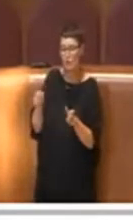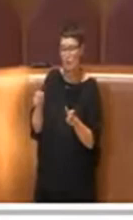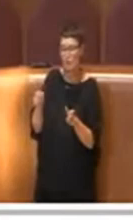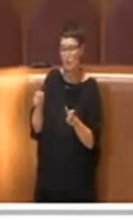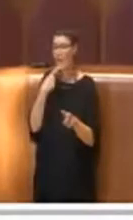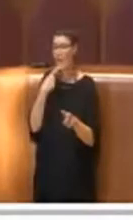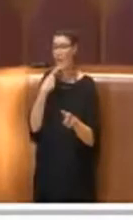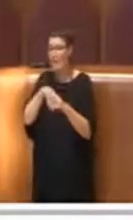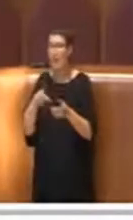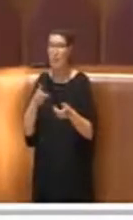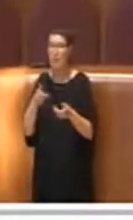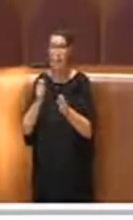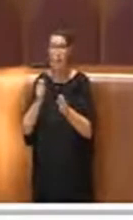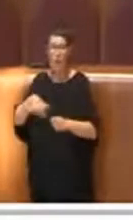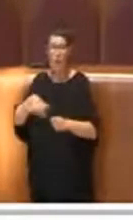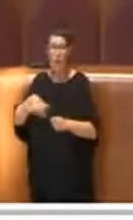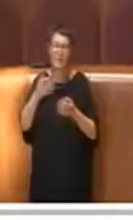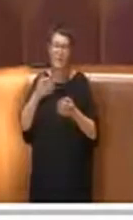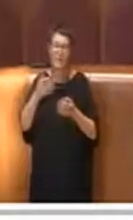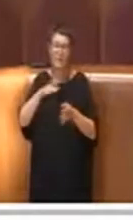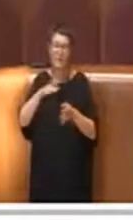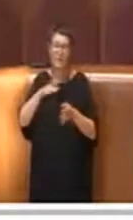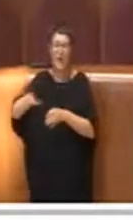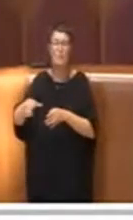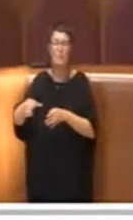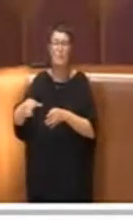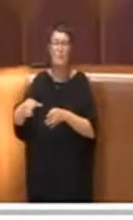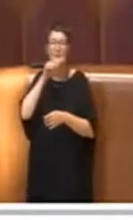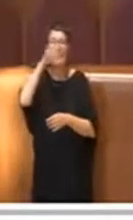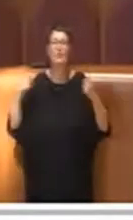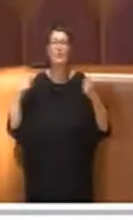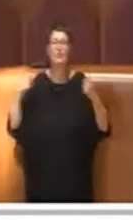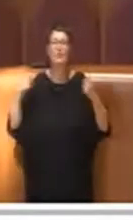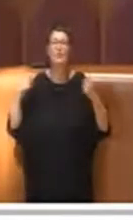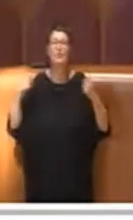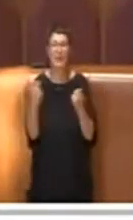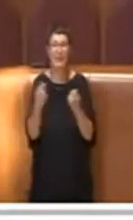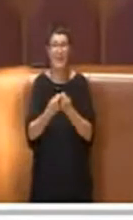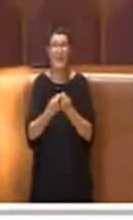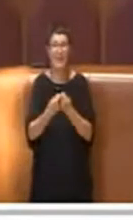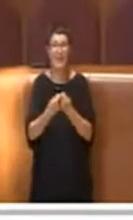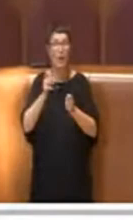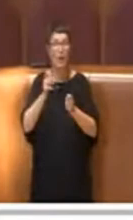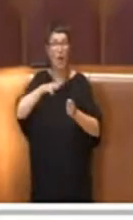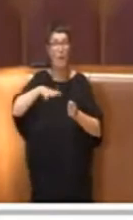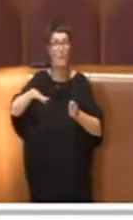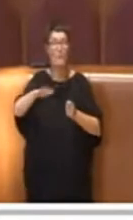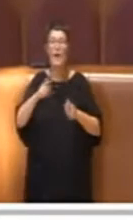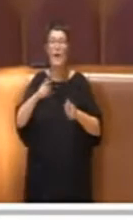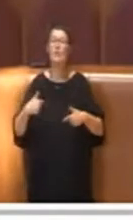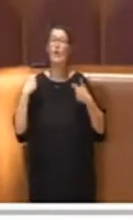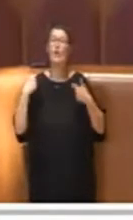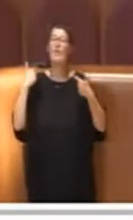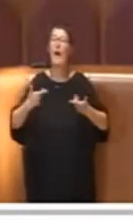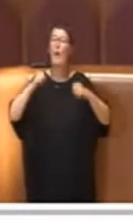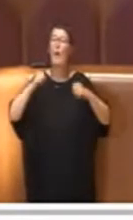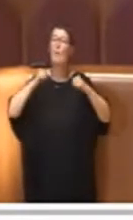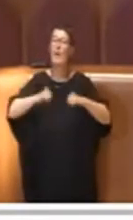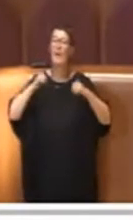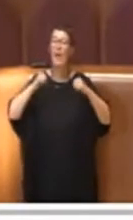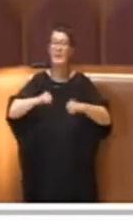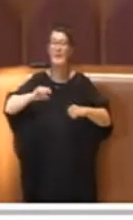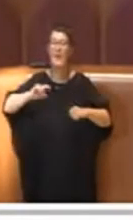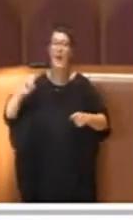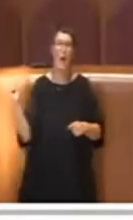dobbiamo capire che questo settore contribuisce al benessere di tutti. È chiaro che Roma Capitale da sola non può attuare tutte le